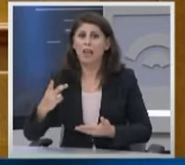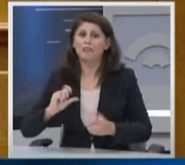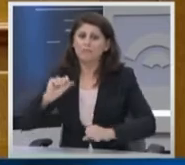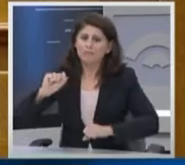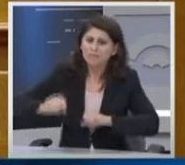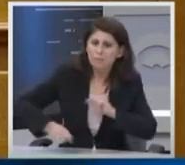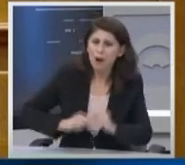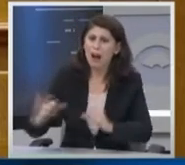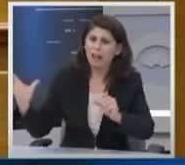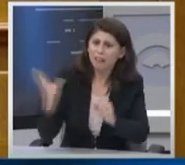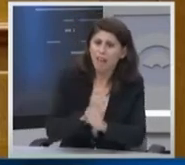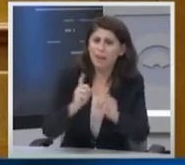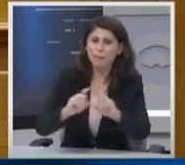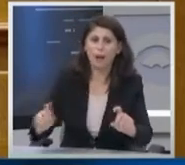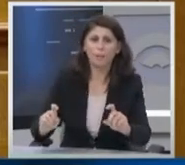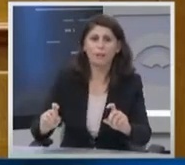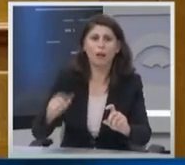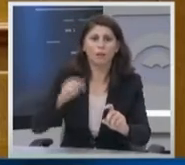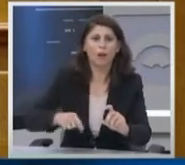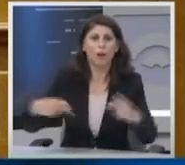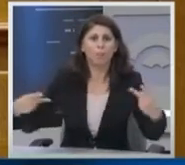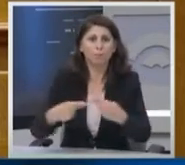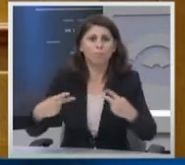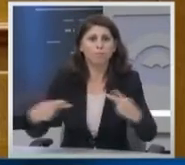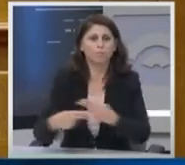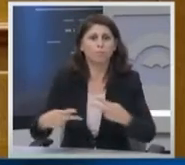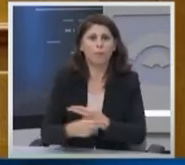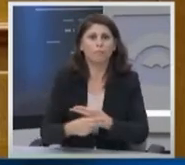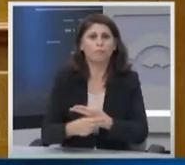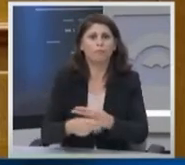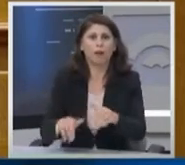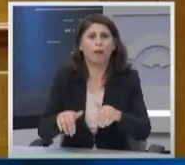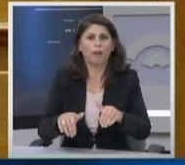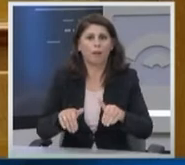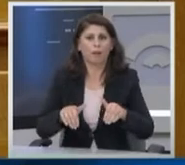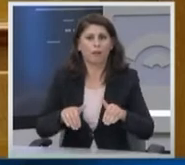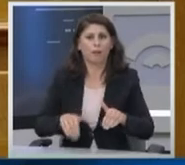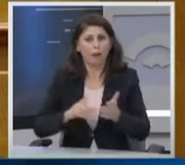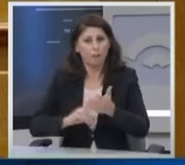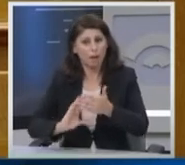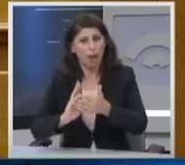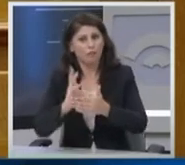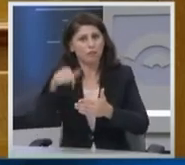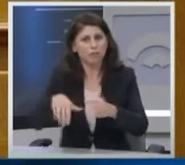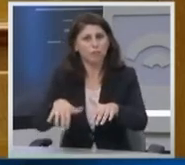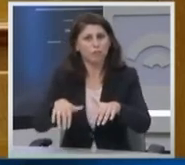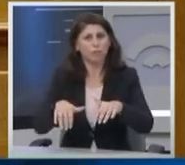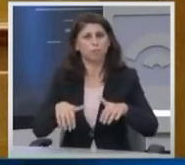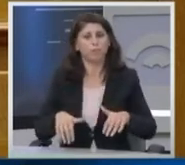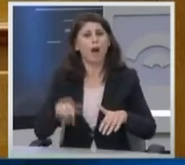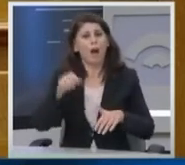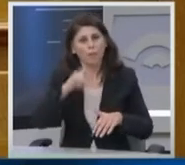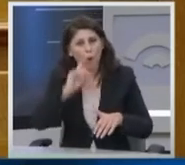κατακτήσεις αντί αυτά να διευρύνονται έτσι όπως ορίζει η εξέλιξη της επιστήμης και της τεχνολογίας και η